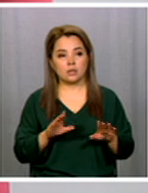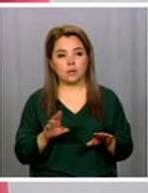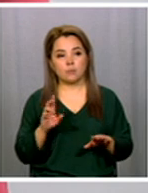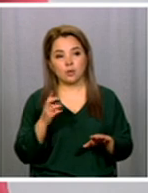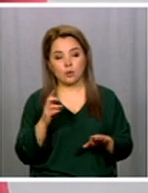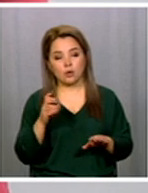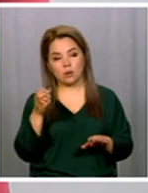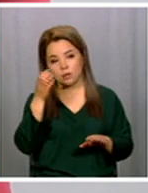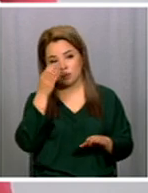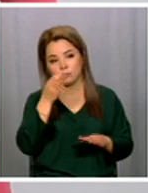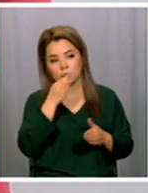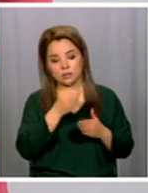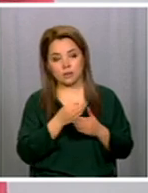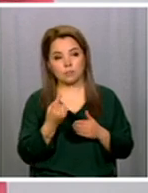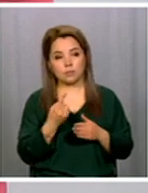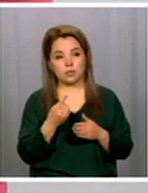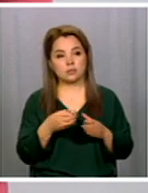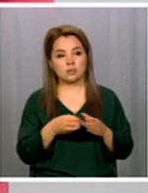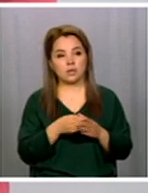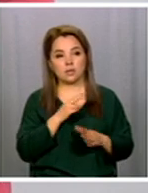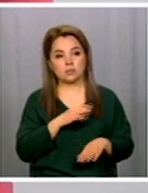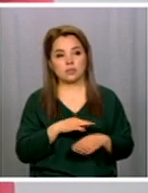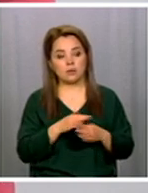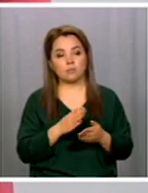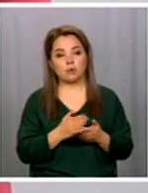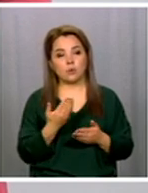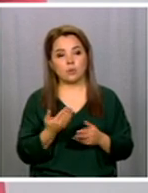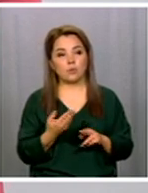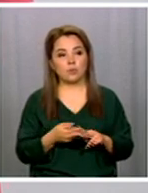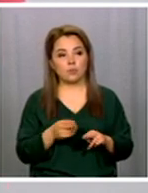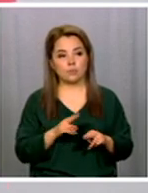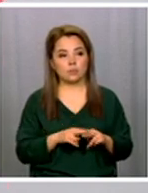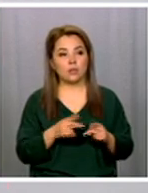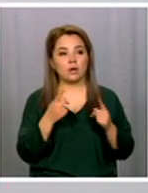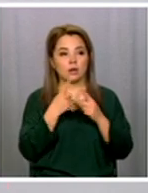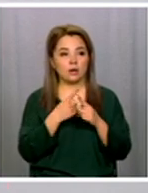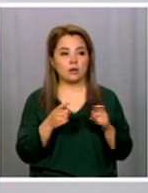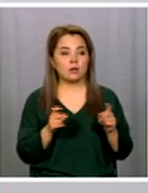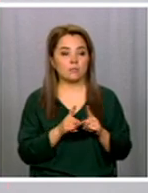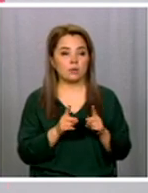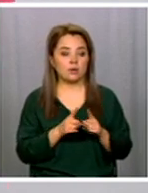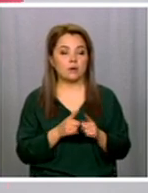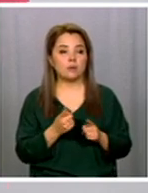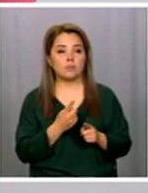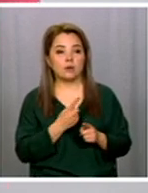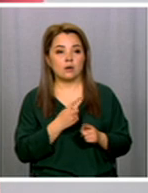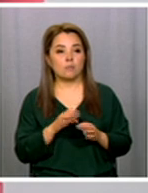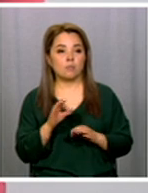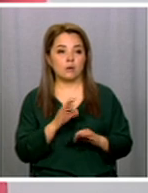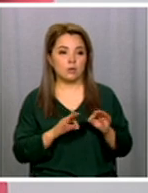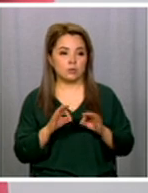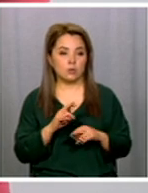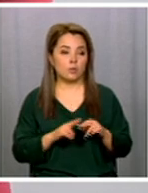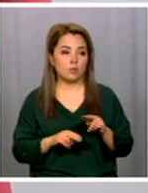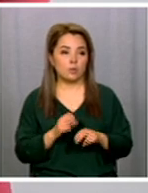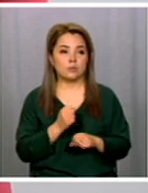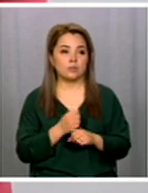биология ғылымының бір саласы. Ол ақпараттық макромолекулалардың